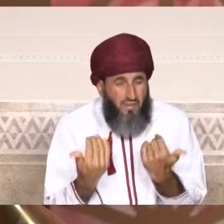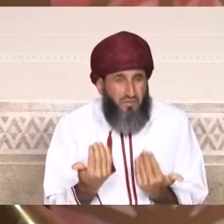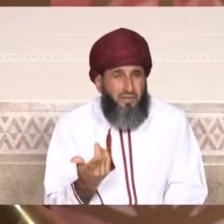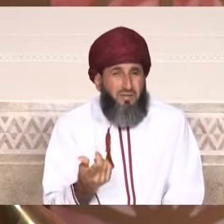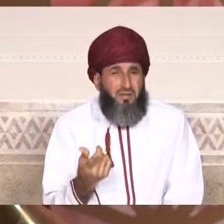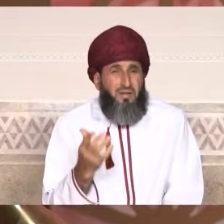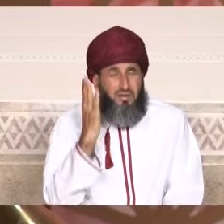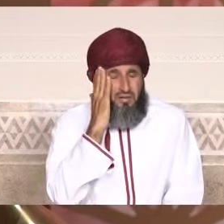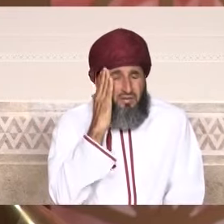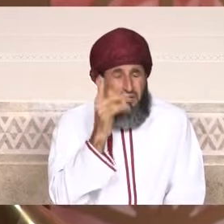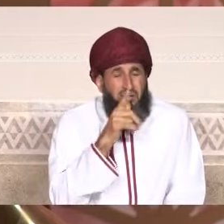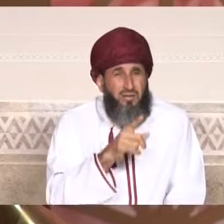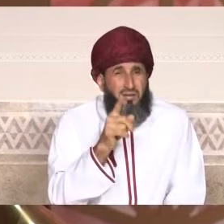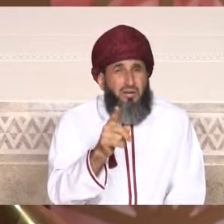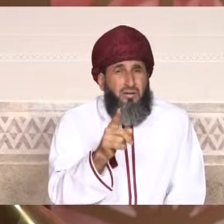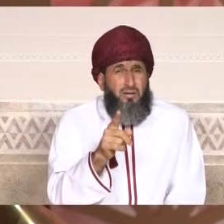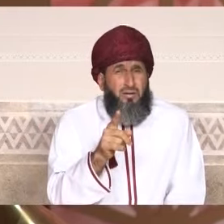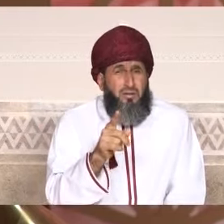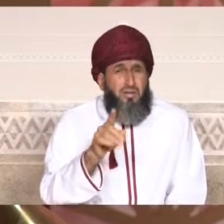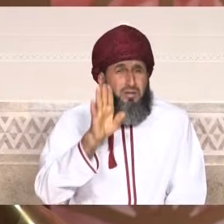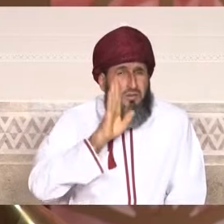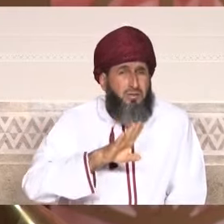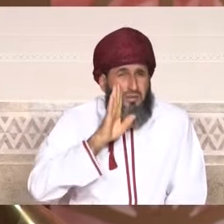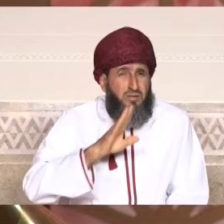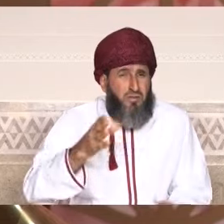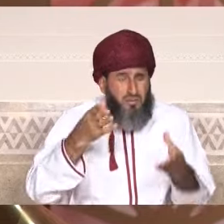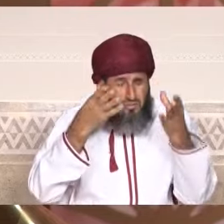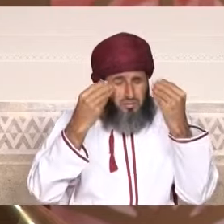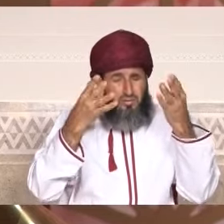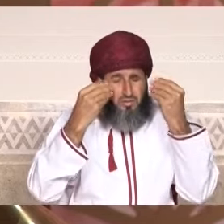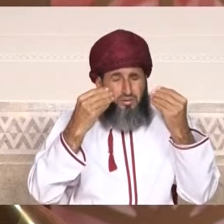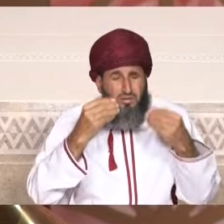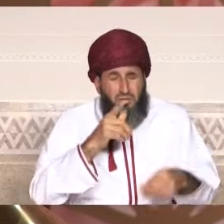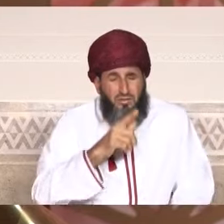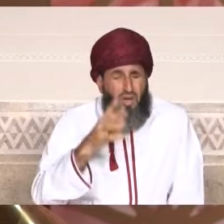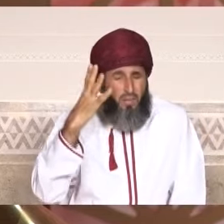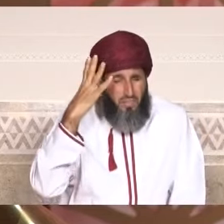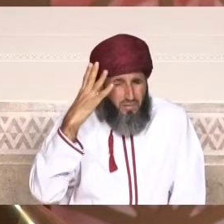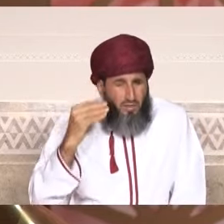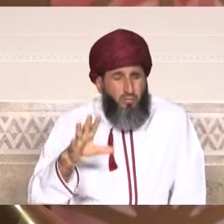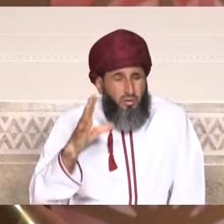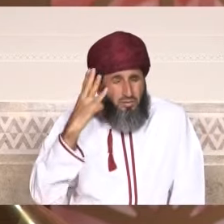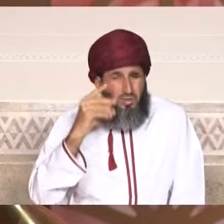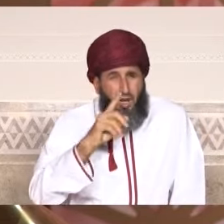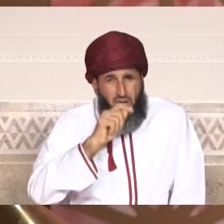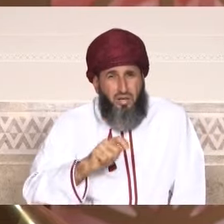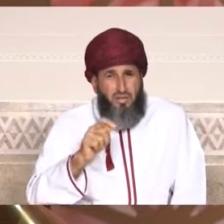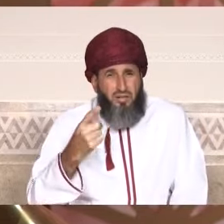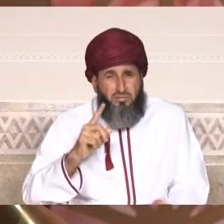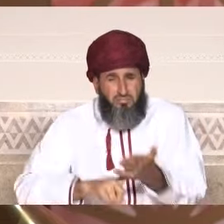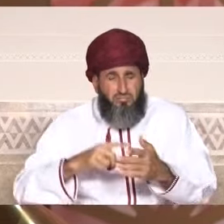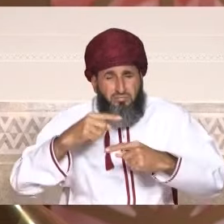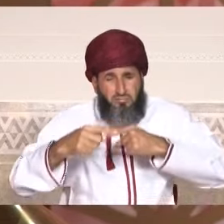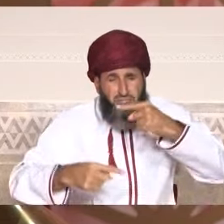ونحن نعرف أنهم حتى حينما يتعلمونها فإنهم عرضة للنسيان، ولا بد من التعهد